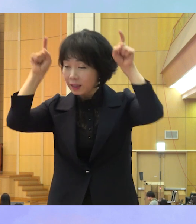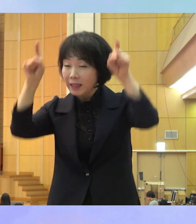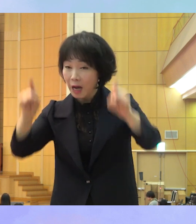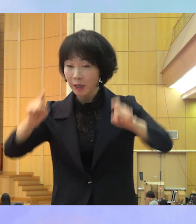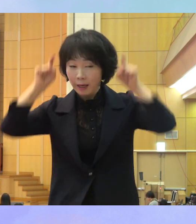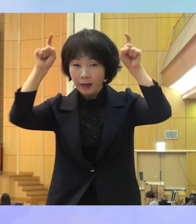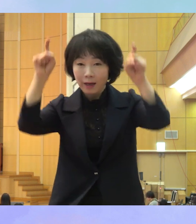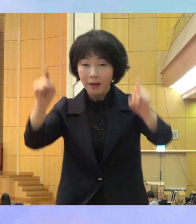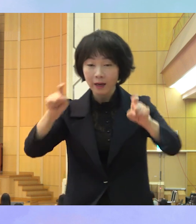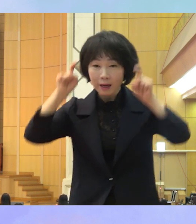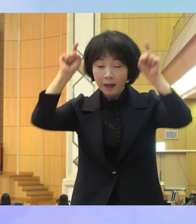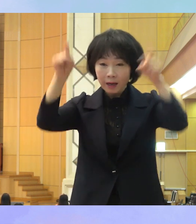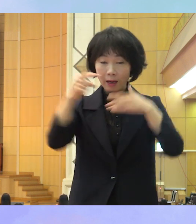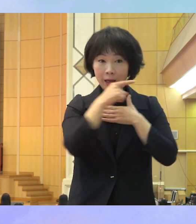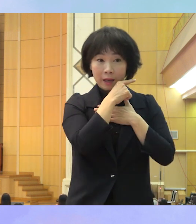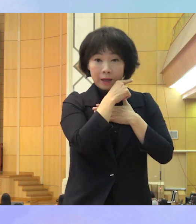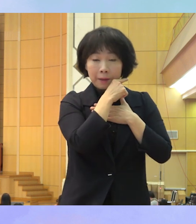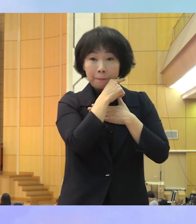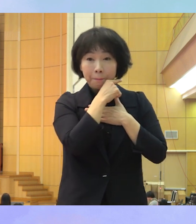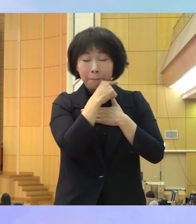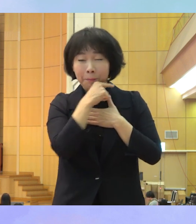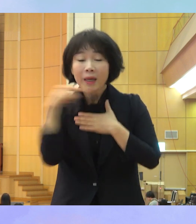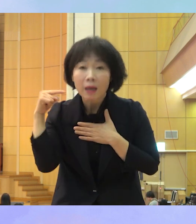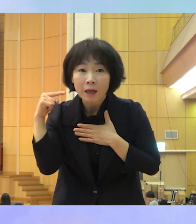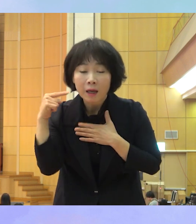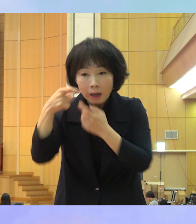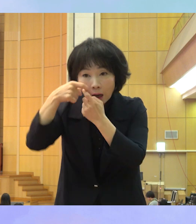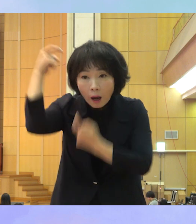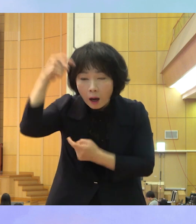유월절 그 양의